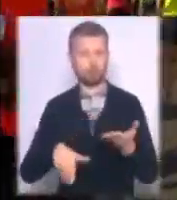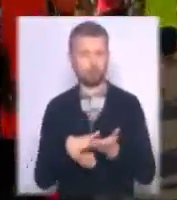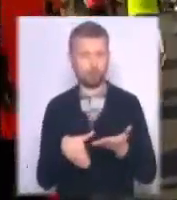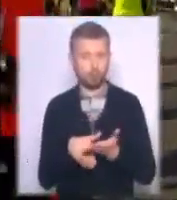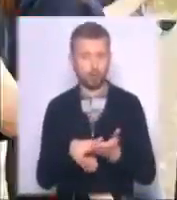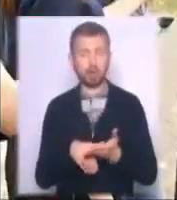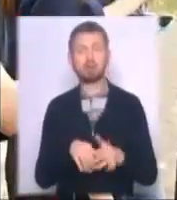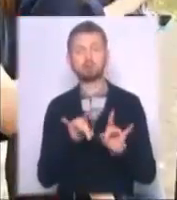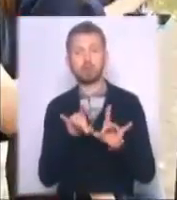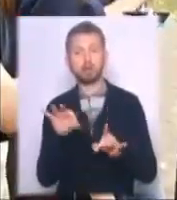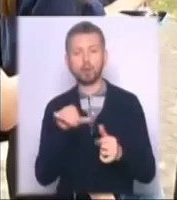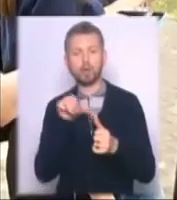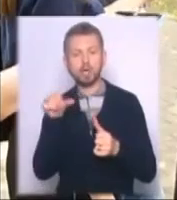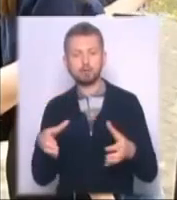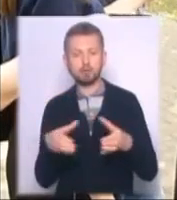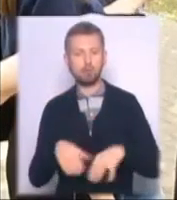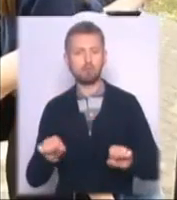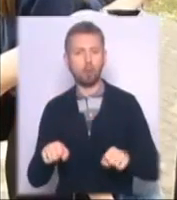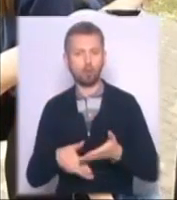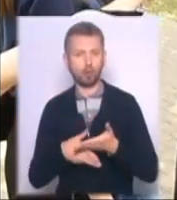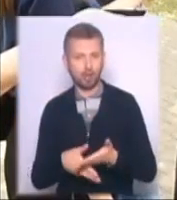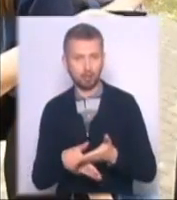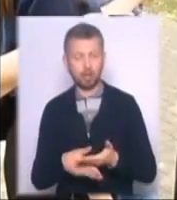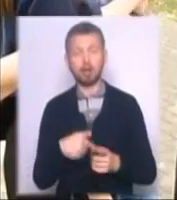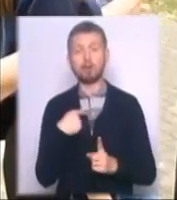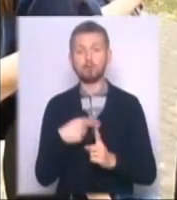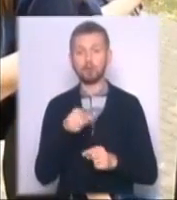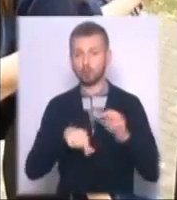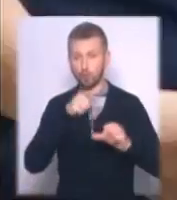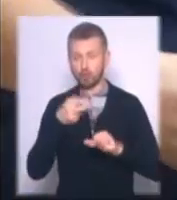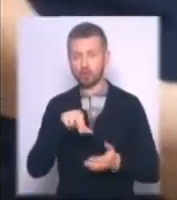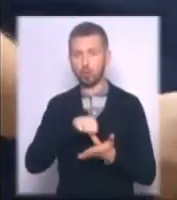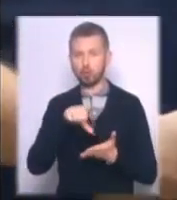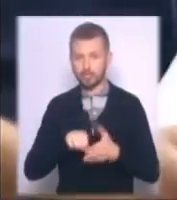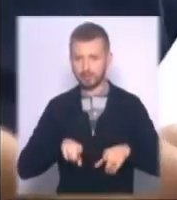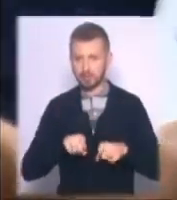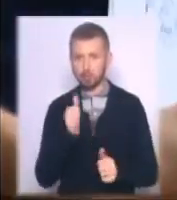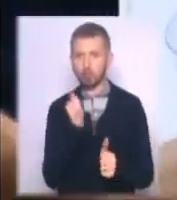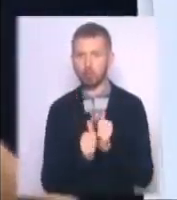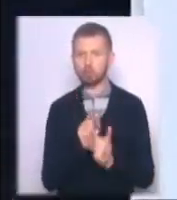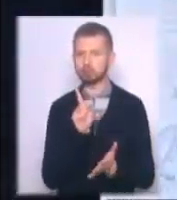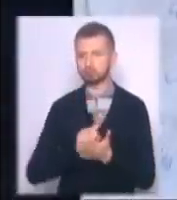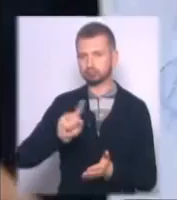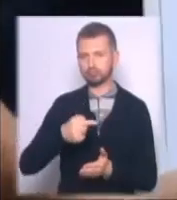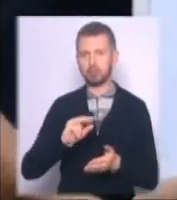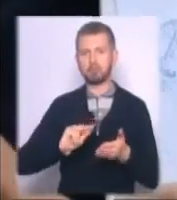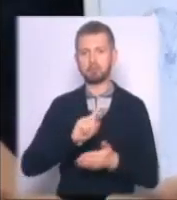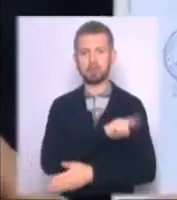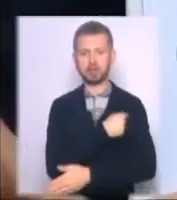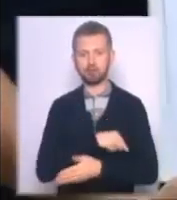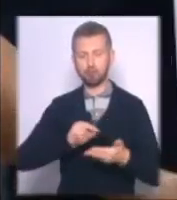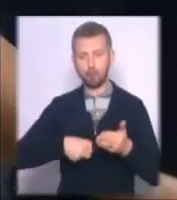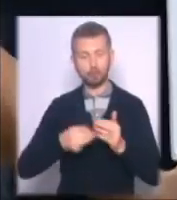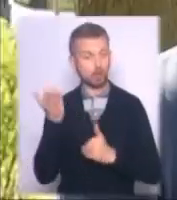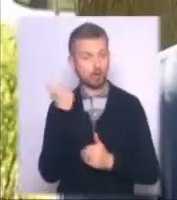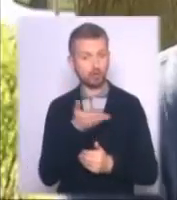розказали і про окрему бригаду «Мотохелп». Більше того, цьогоріч для участі у забігу кожен мав надати медичну довідку. Раніше ми ці